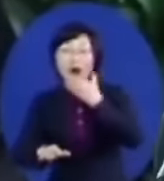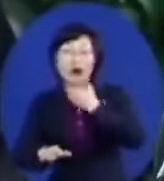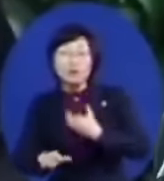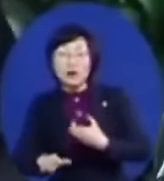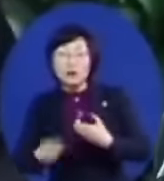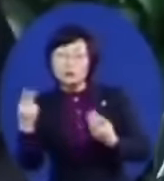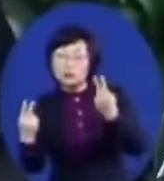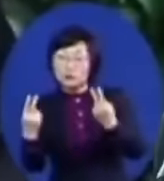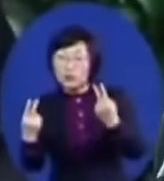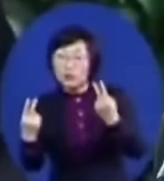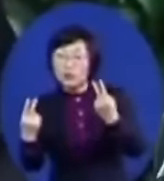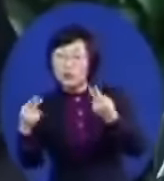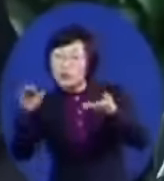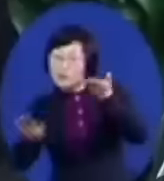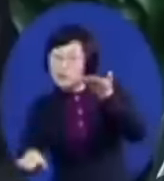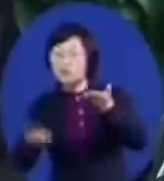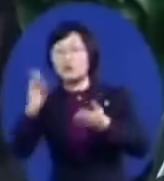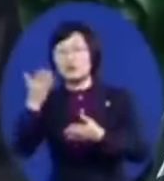올라갔습니다.